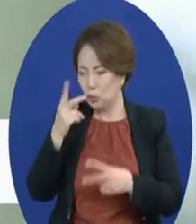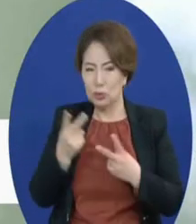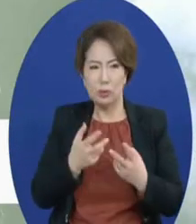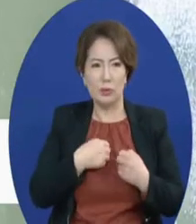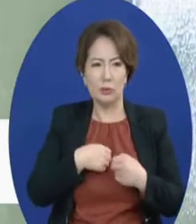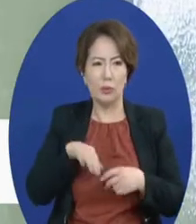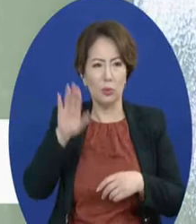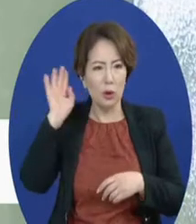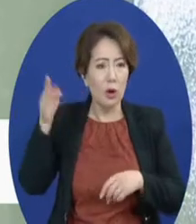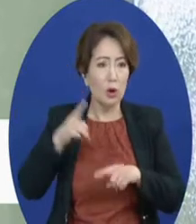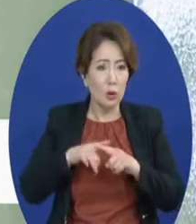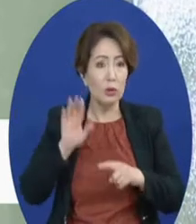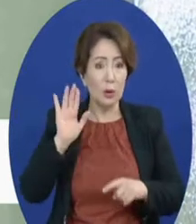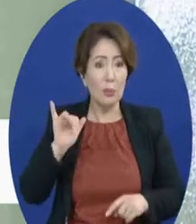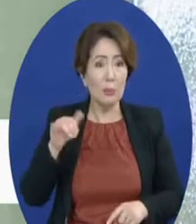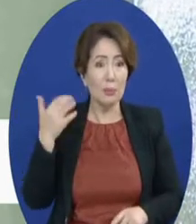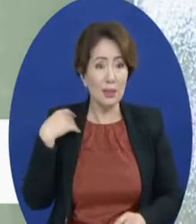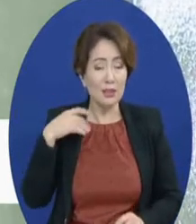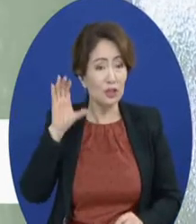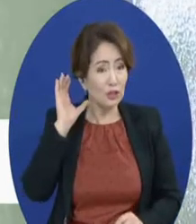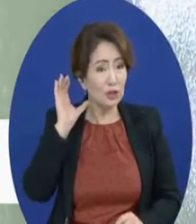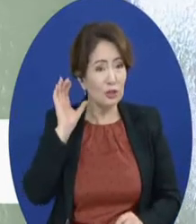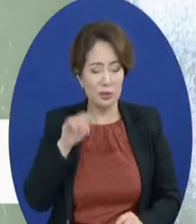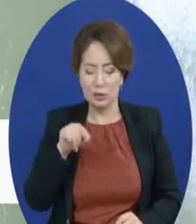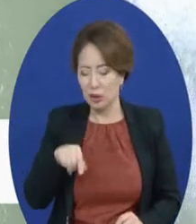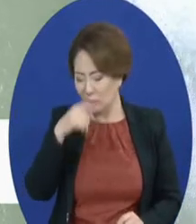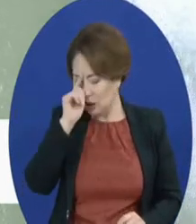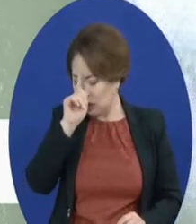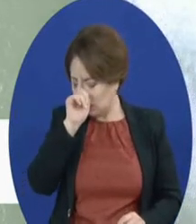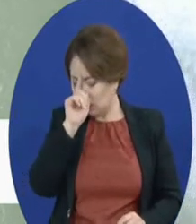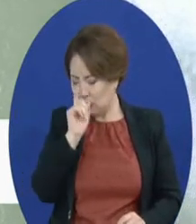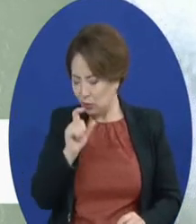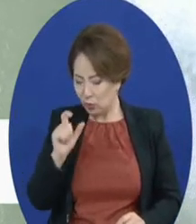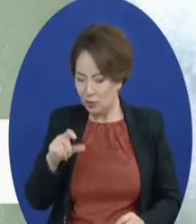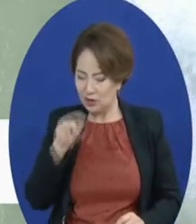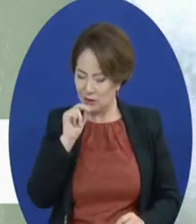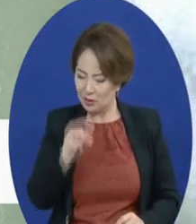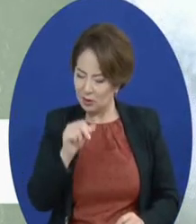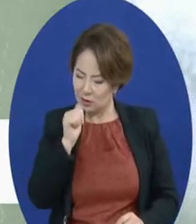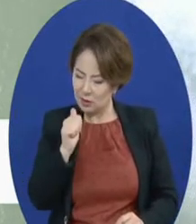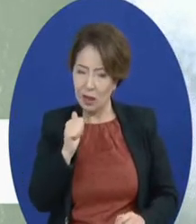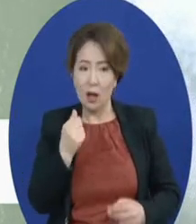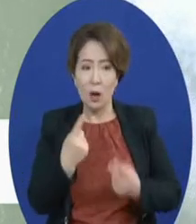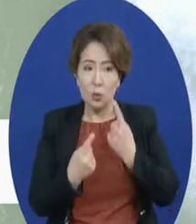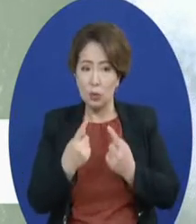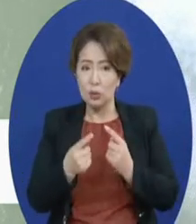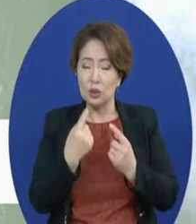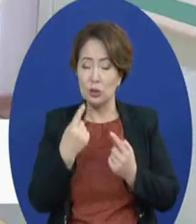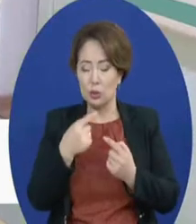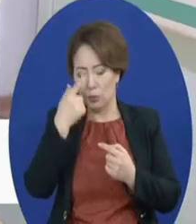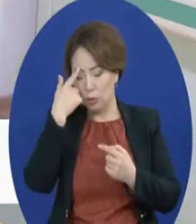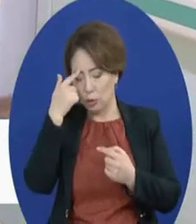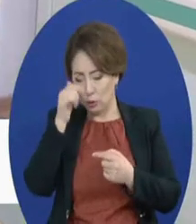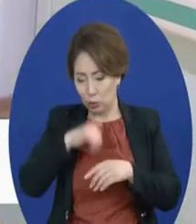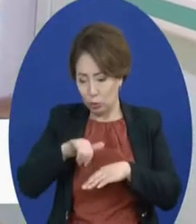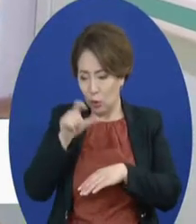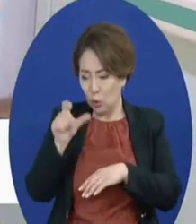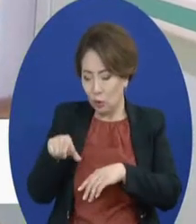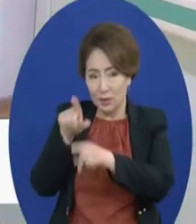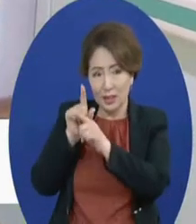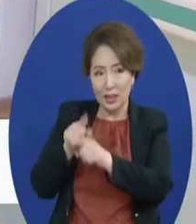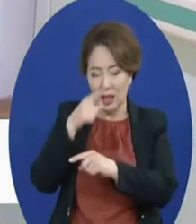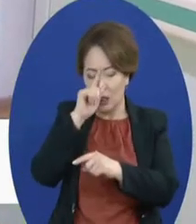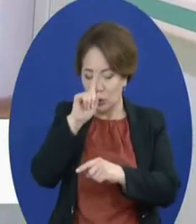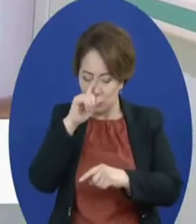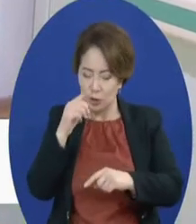үйлчилгээ авч чадалгүй нутаг буцсныг бид сонссон. Харин одоо эмнэлгүүд чанар эмчилгээ үйлчилгээгээрээ өрсөлдөж Монгол улс хүнээ дагсан эрүүл мэндийн